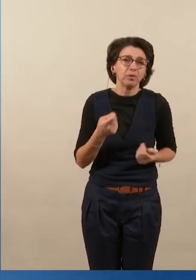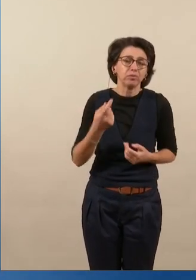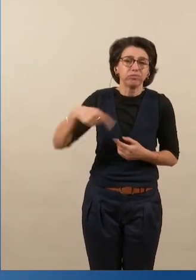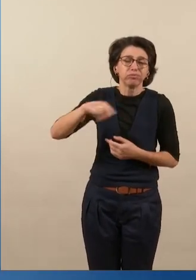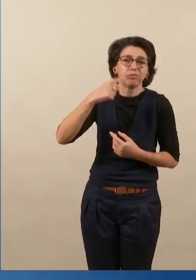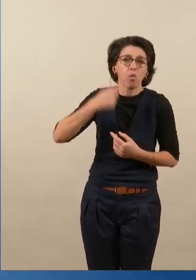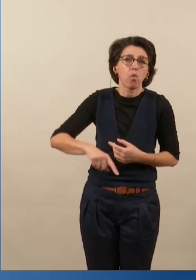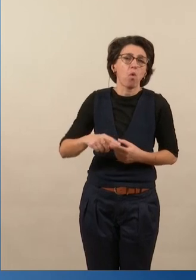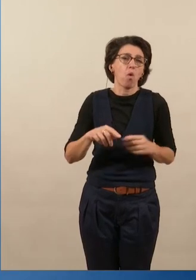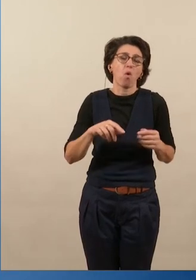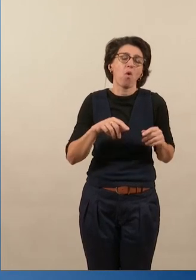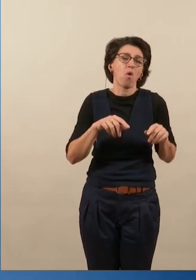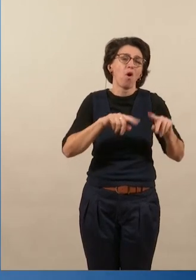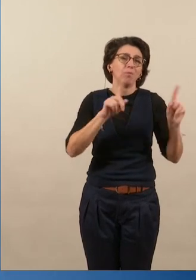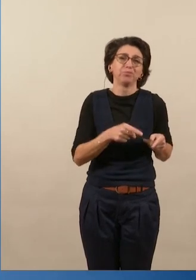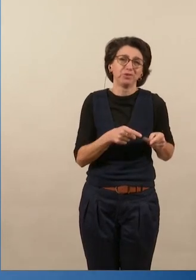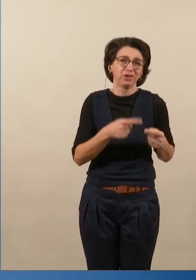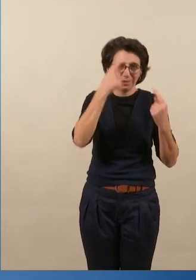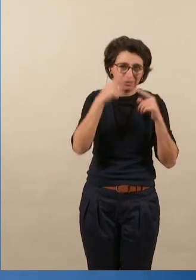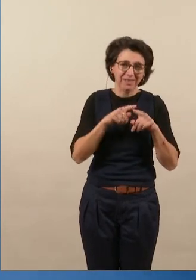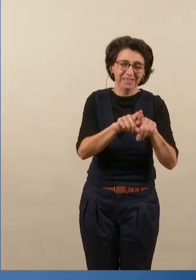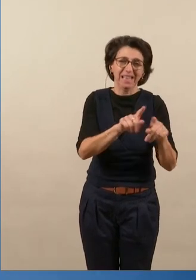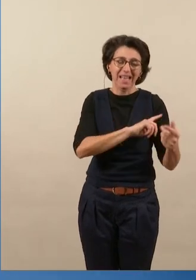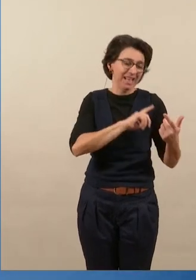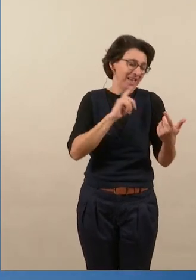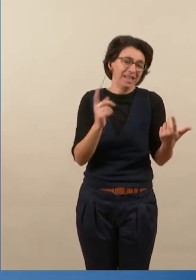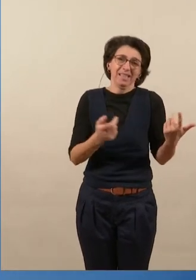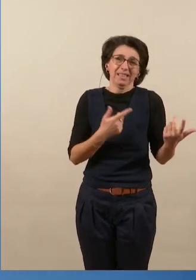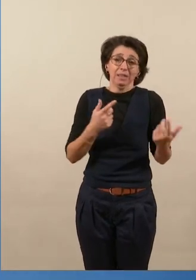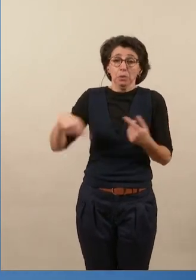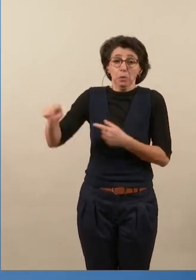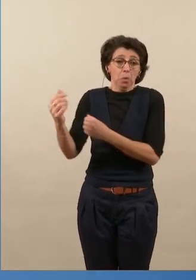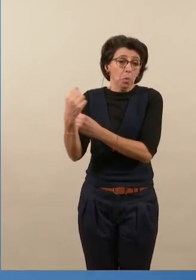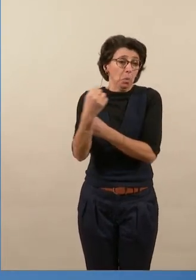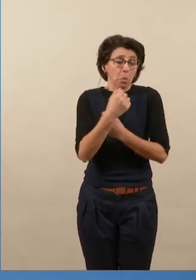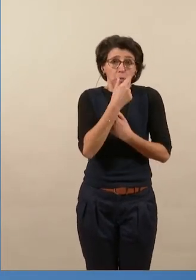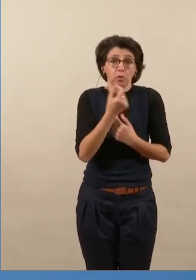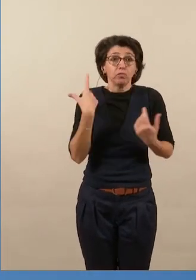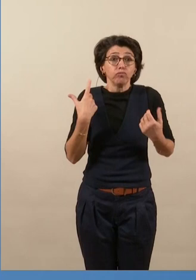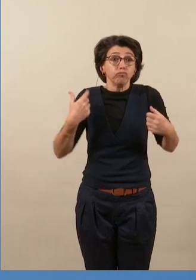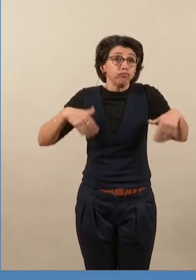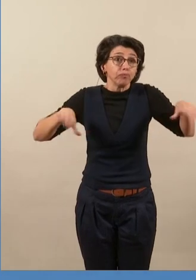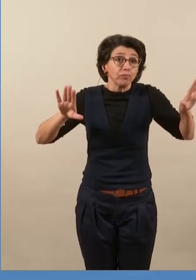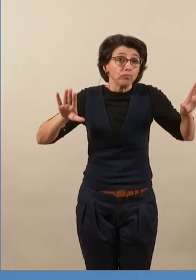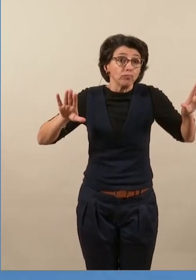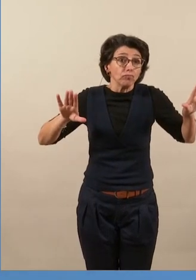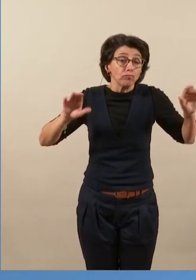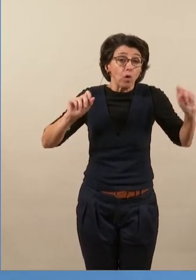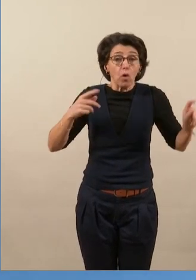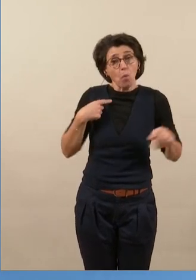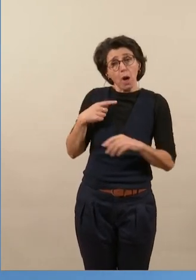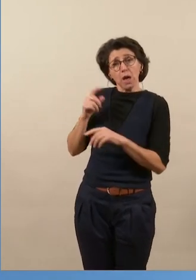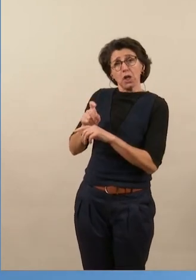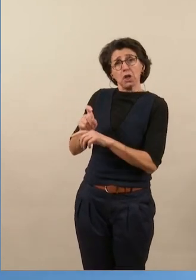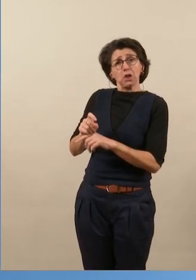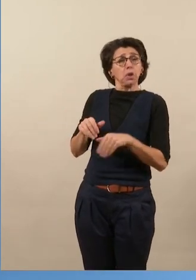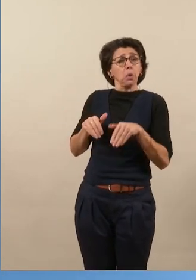budget insincère mais il semblerait que tout le monde s'en foute un peu bien mais en rité je ne vais pas continuer à critiquer car de